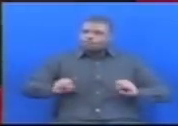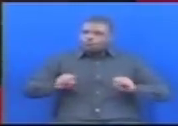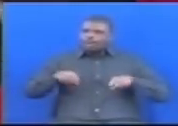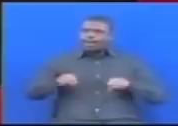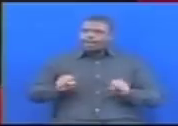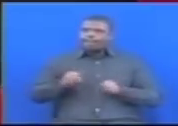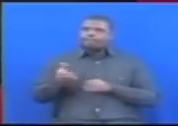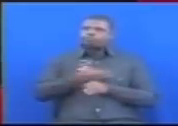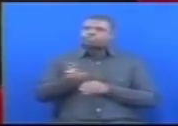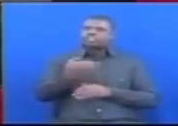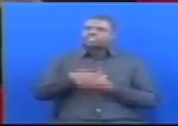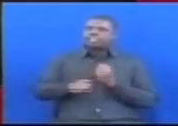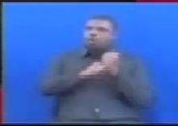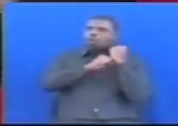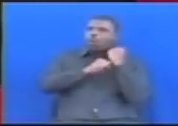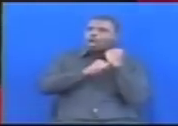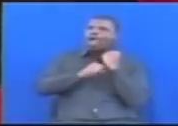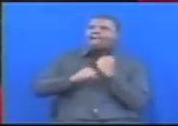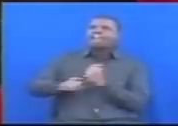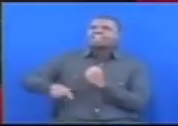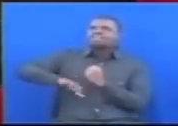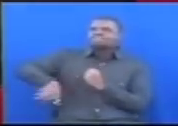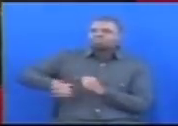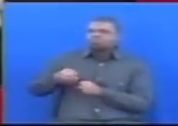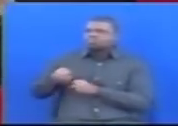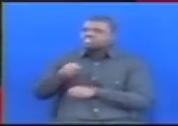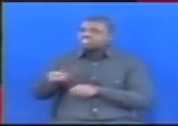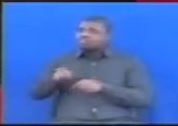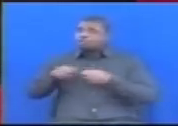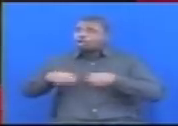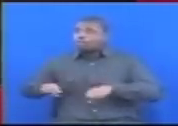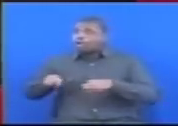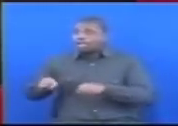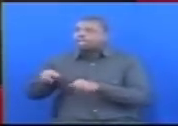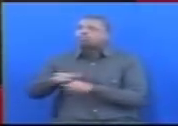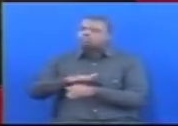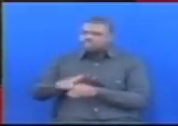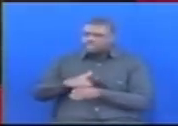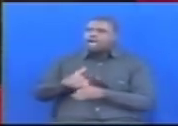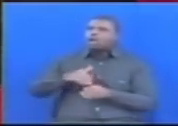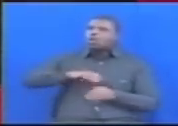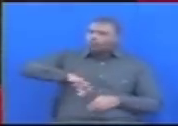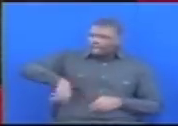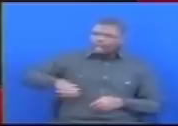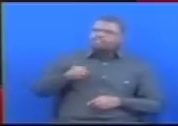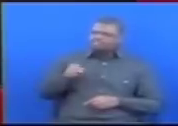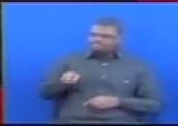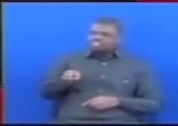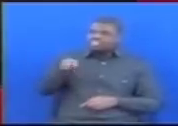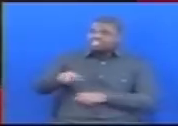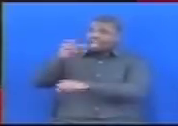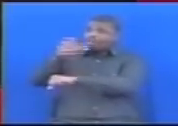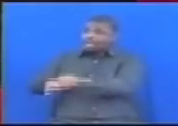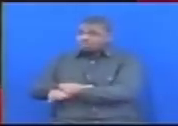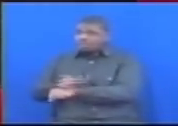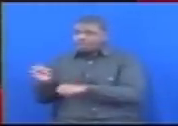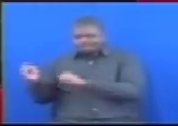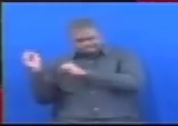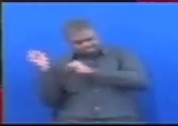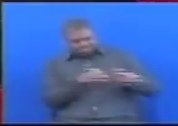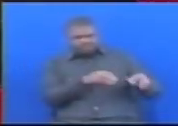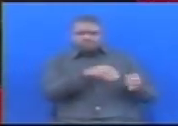ambayo imehusika kwenye uhalifu, sababu bodaboda zinatumika kufanyia uhalifu. Hiyo ikikamatwa itapelekwa